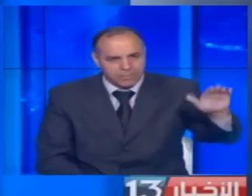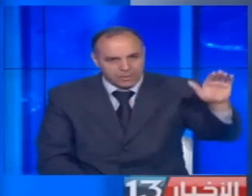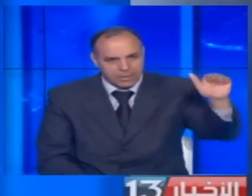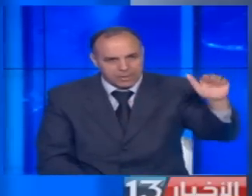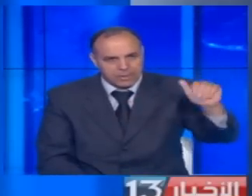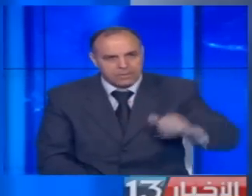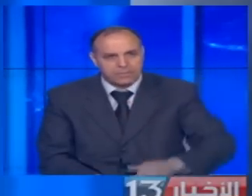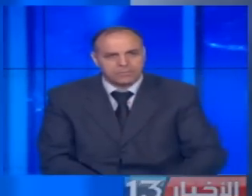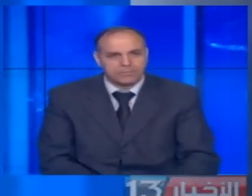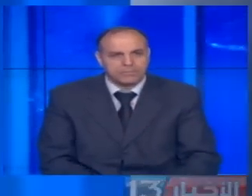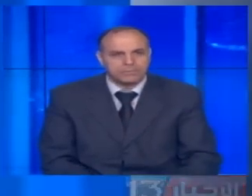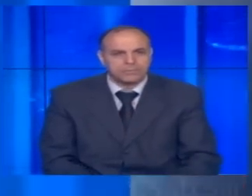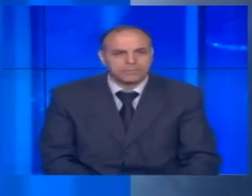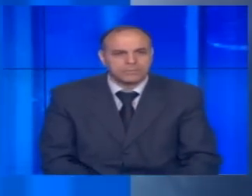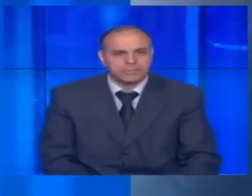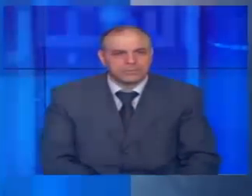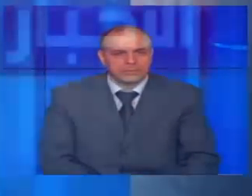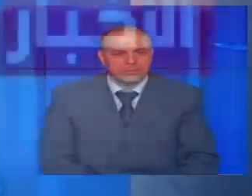اللقاء